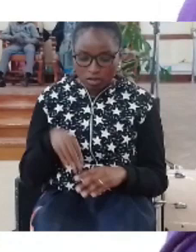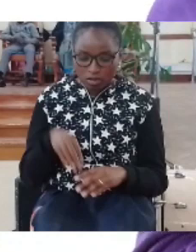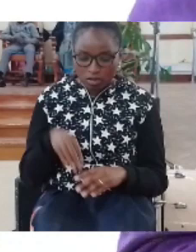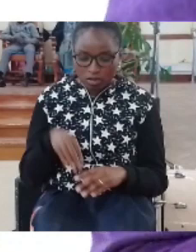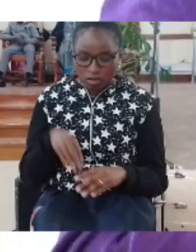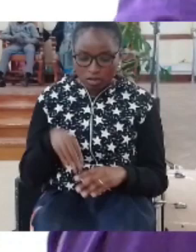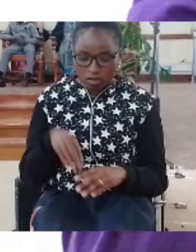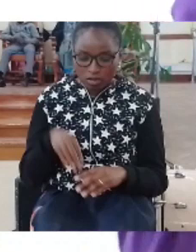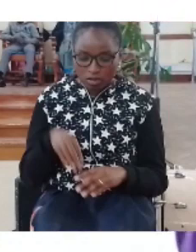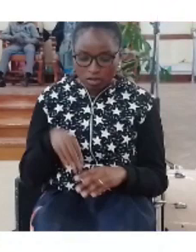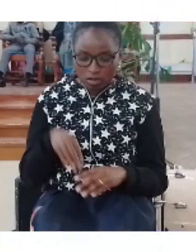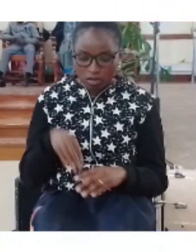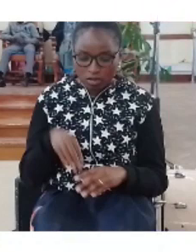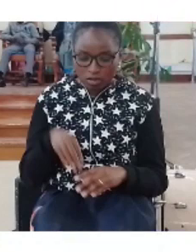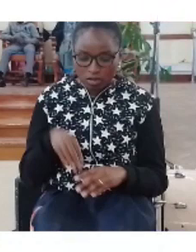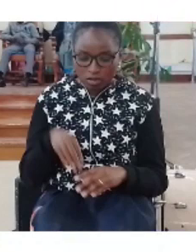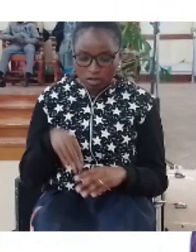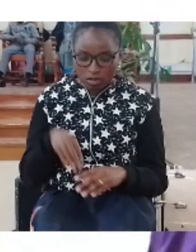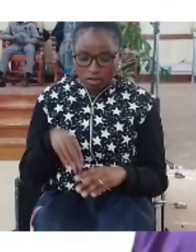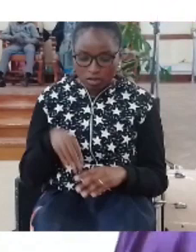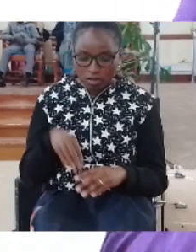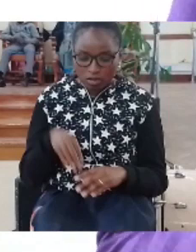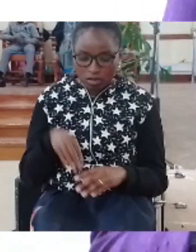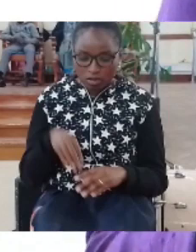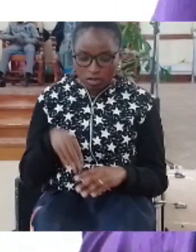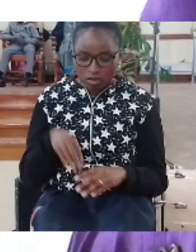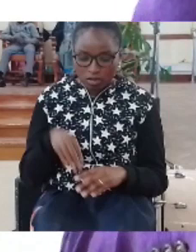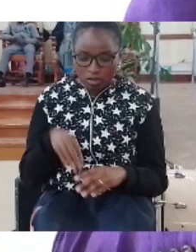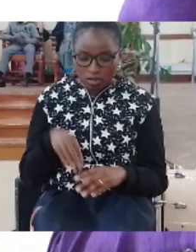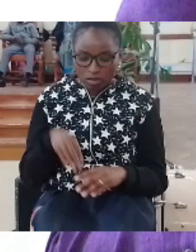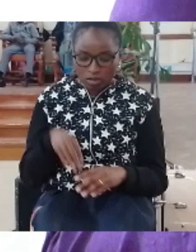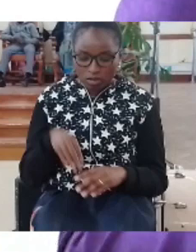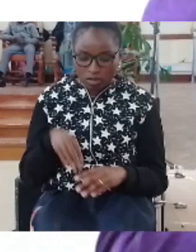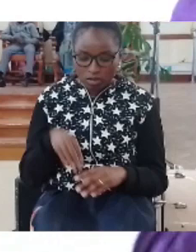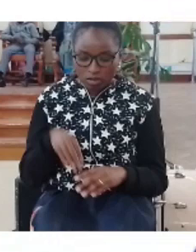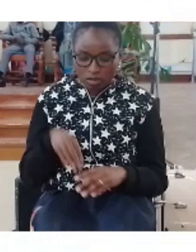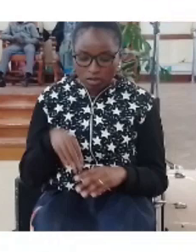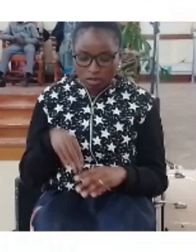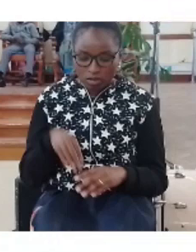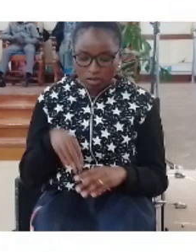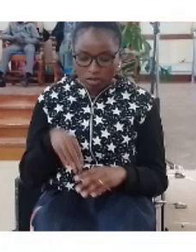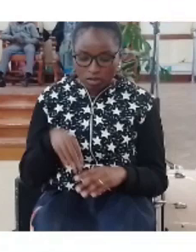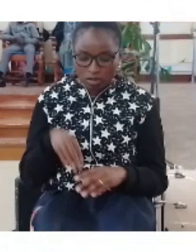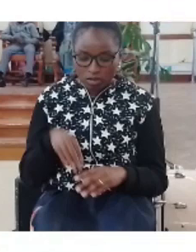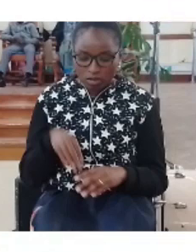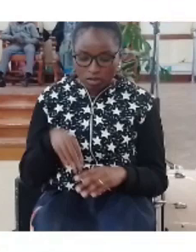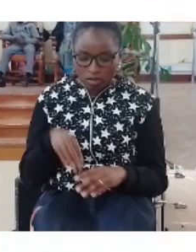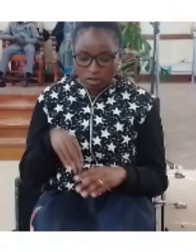shioreire kire maigoro. Bwana Yesu asifiwe. Maitho madugata malolete kuona